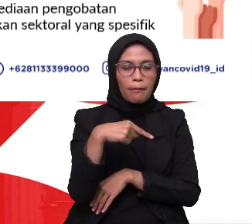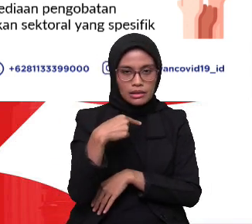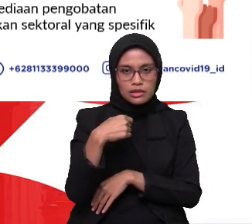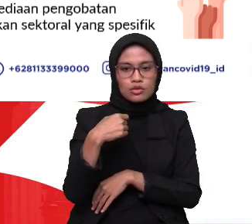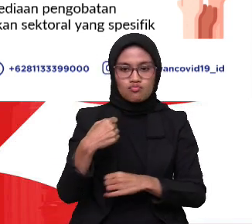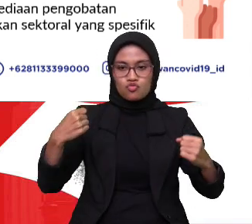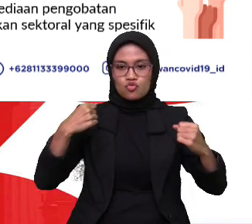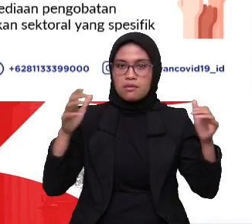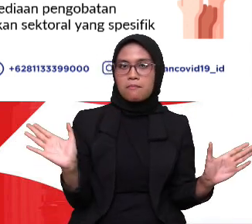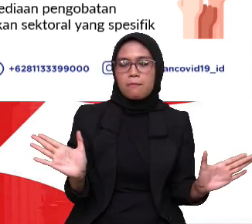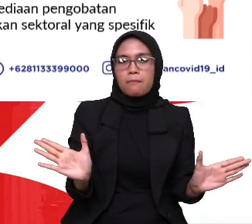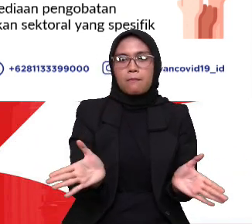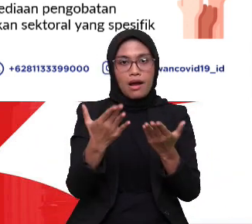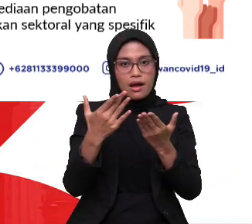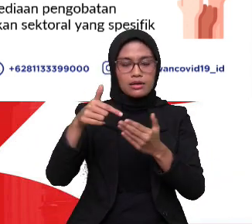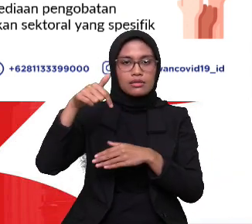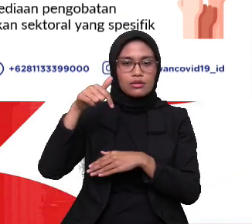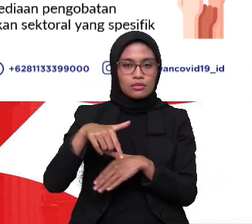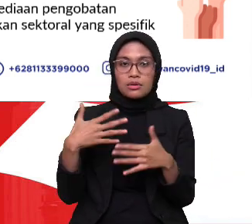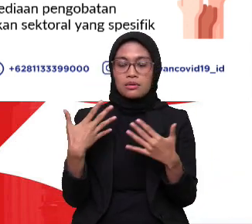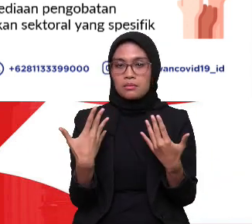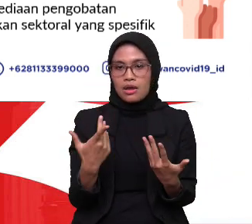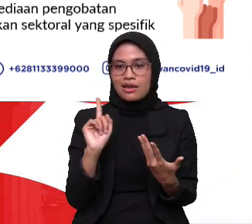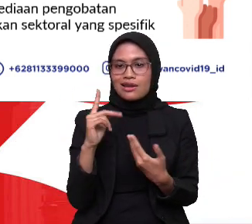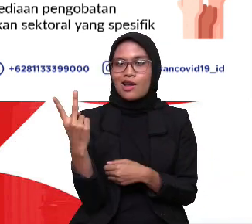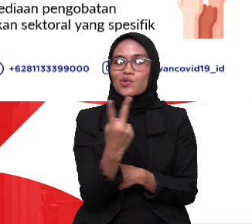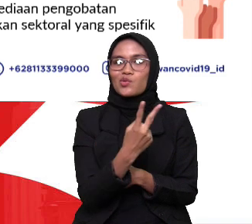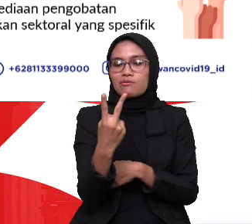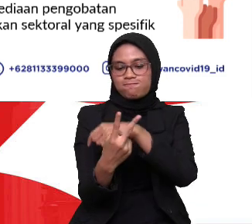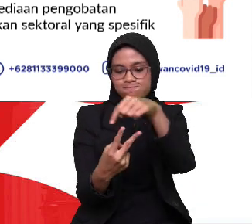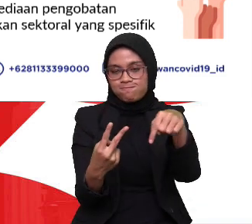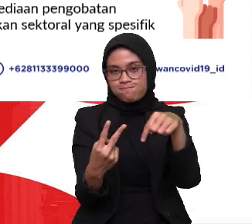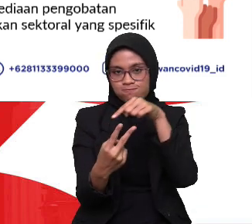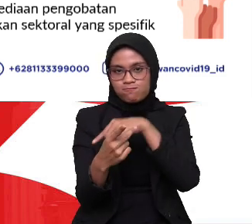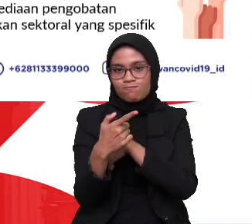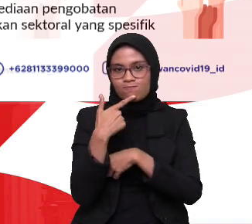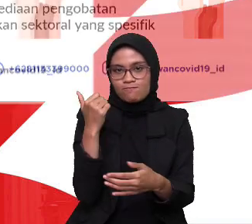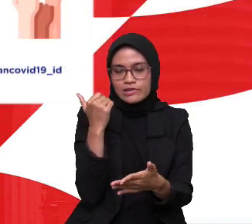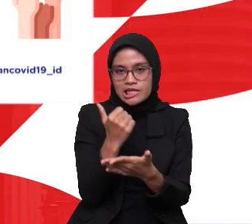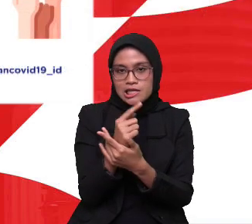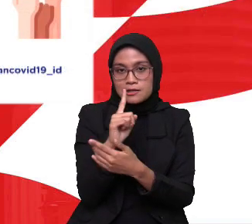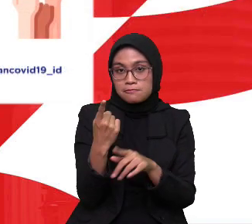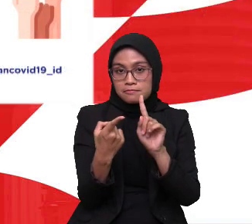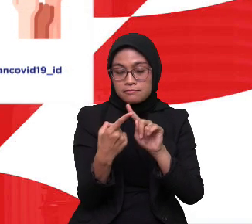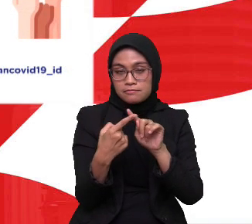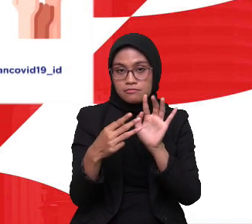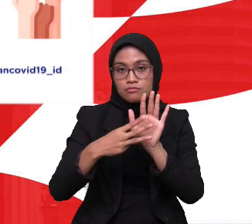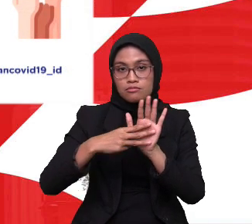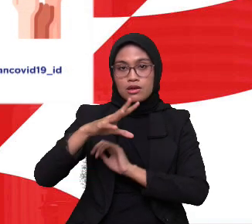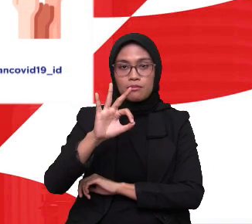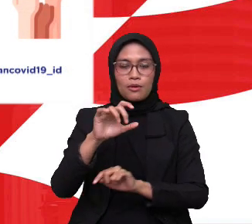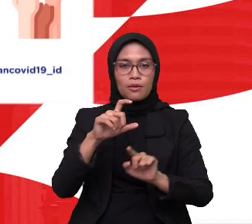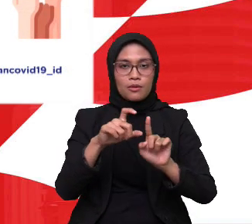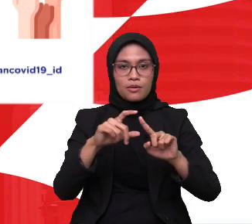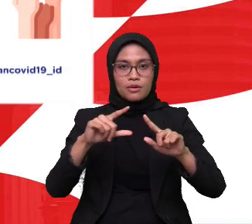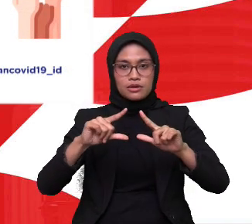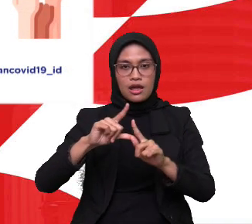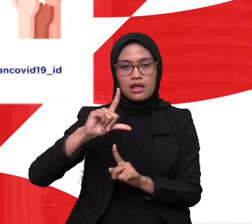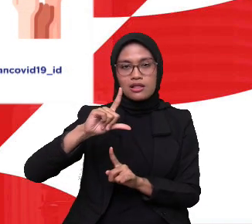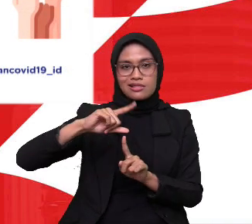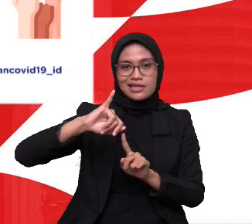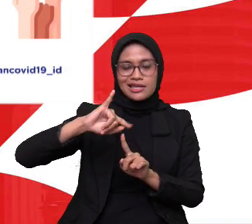kuat Dimas apa demi kepentingan belas dapat dibagi menjadi dua yaitu modalitas kolektif diantaranya